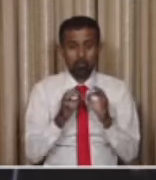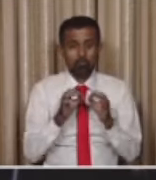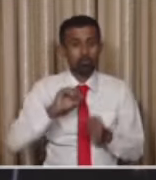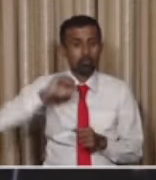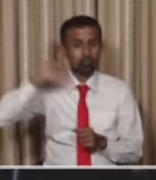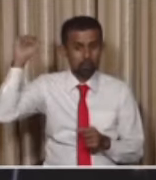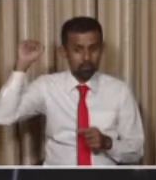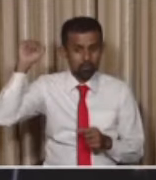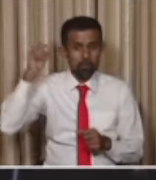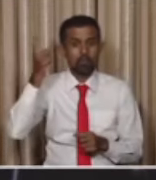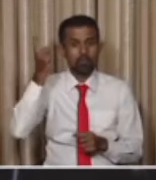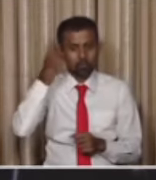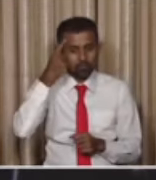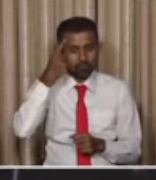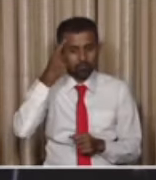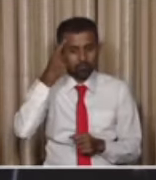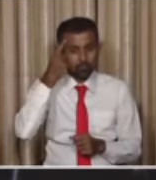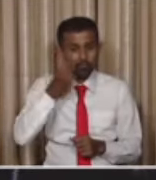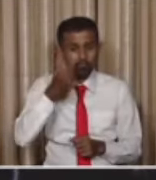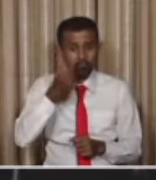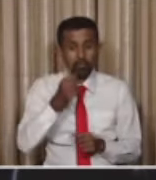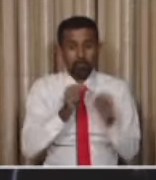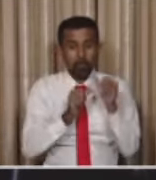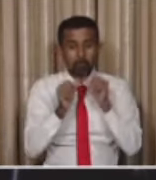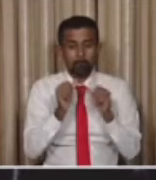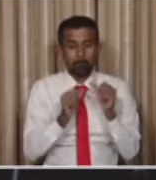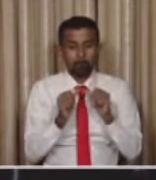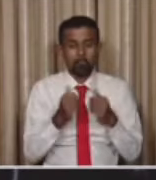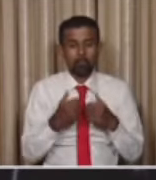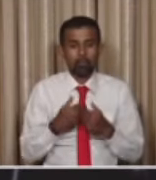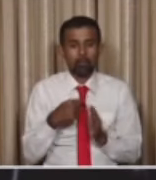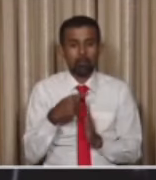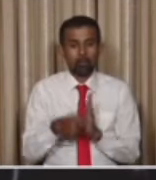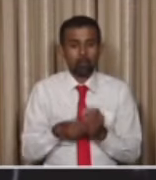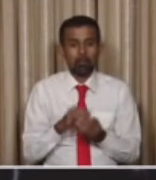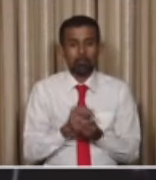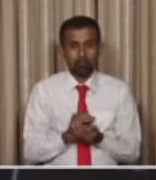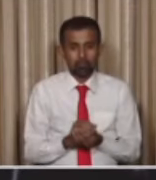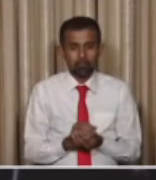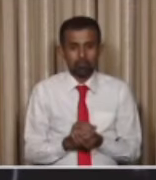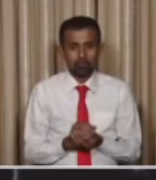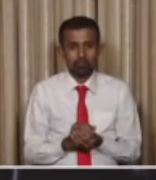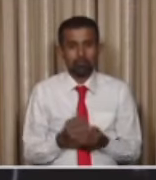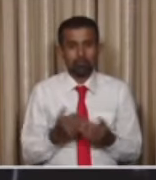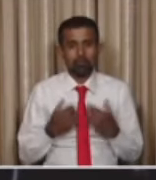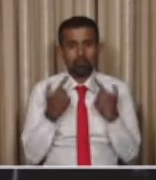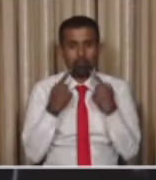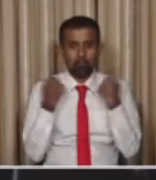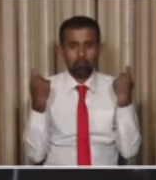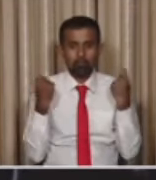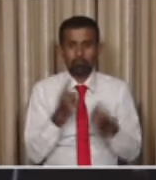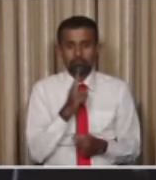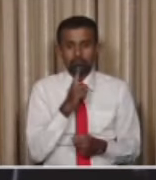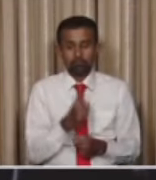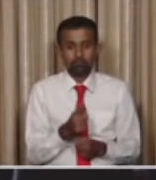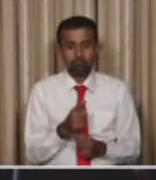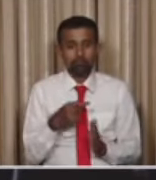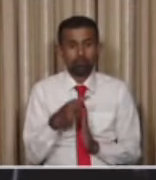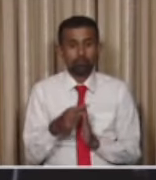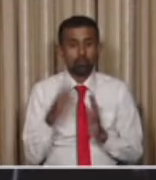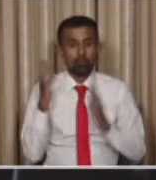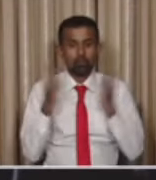දැනගත්තා. ඒ කාලේ ඉතාම දියුණු හෙළ වෙදකම තමයි අපේ රටේ තිබ්බේ. ඒ වගේම තමයි අපි ඉතා ආඩම්බරෙන් කියනවා මේ ලෝකේ